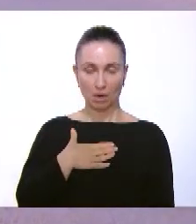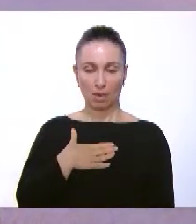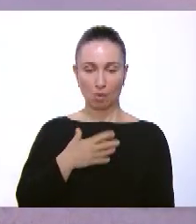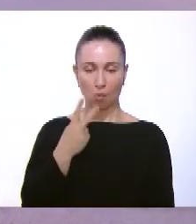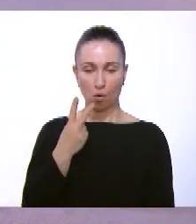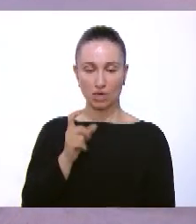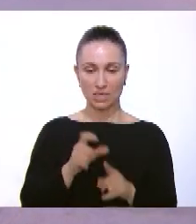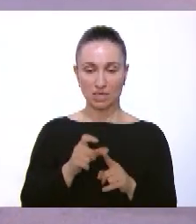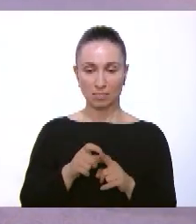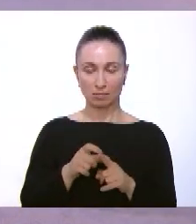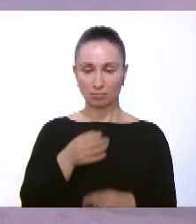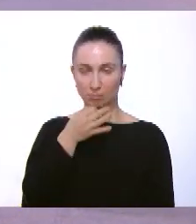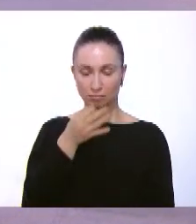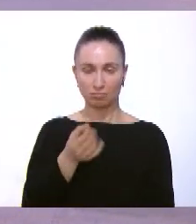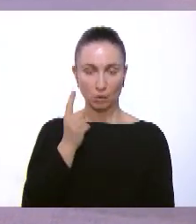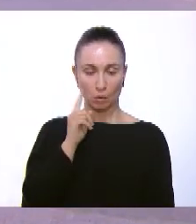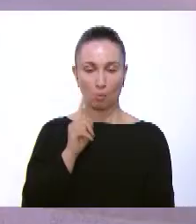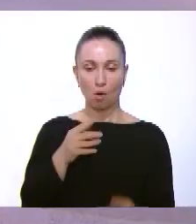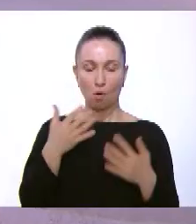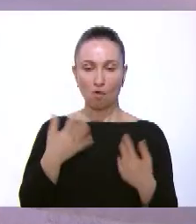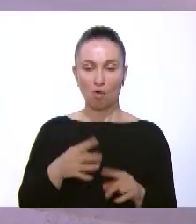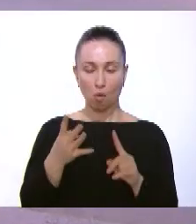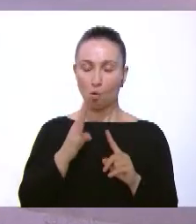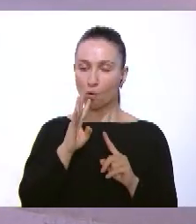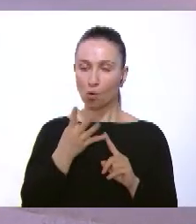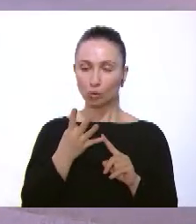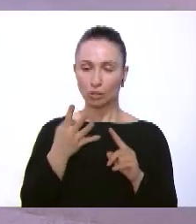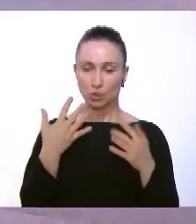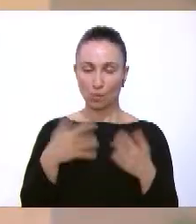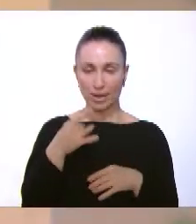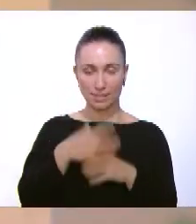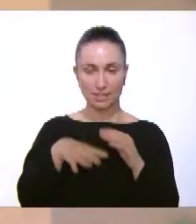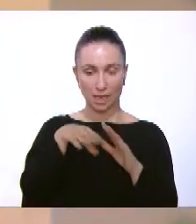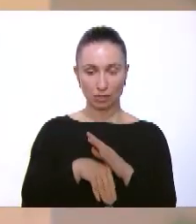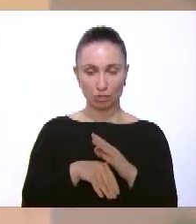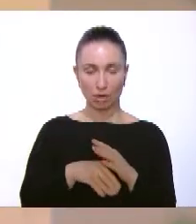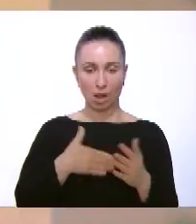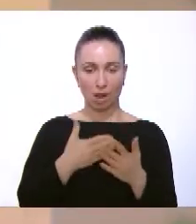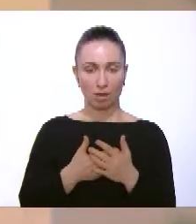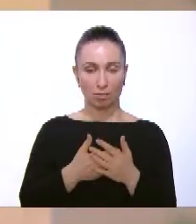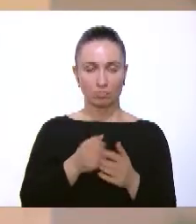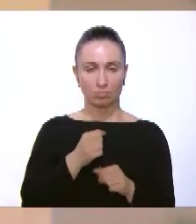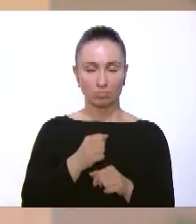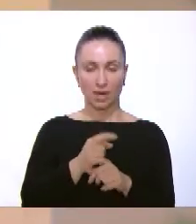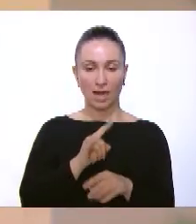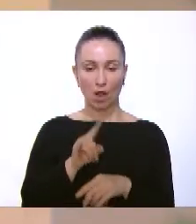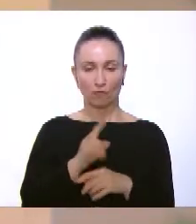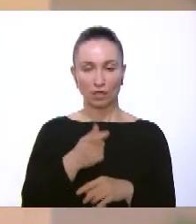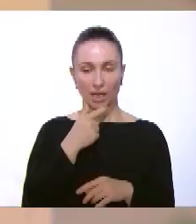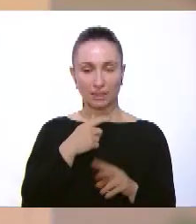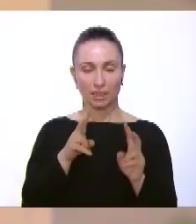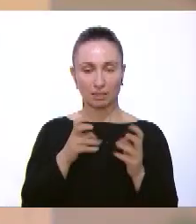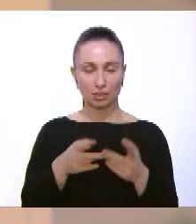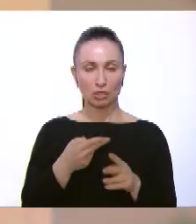ორი სიტყვით შევეხები იმასაც, რომ უკვე მე-4 წელია ცენტრში აქტიურად გამოიყენება ხელოვნური ინტელექტის თემა, ეს